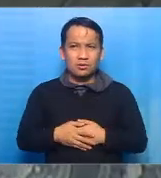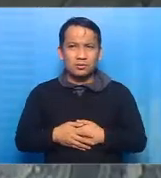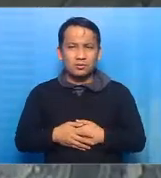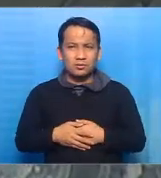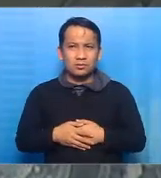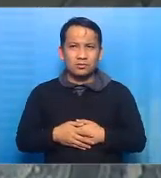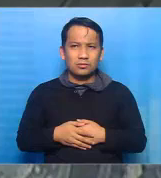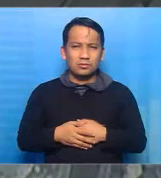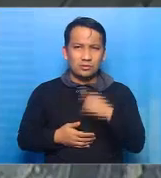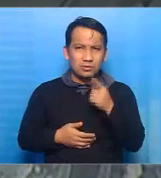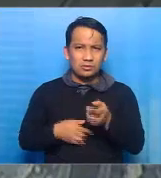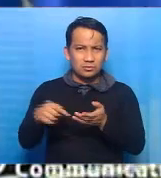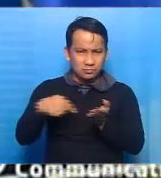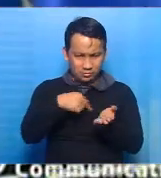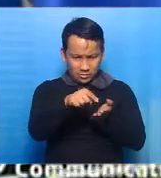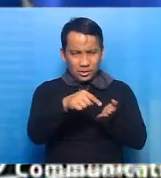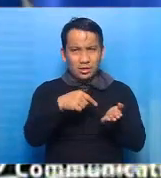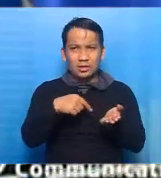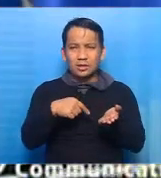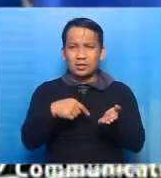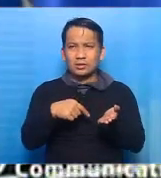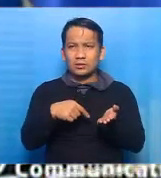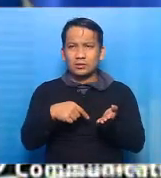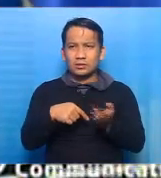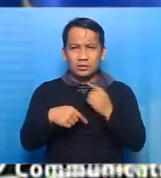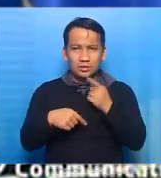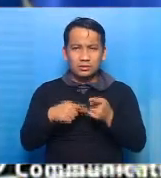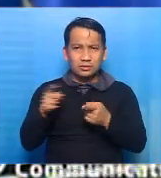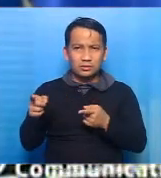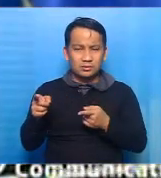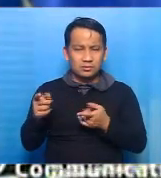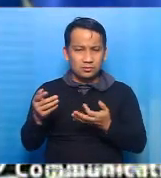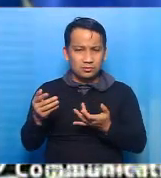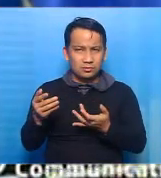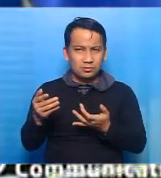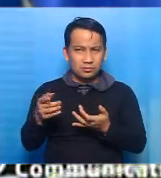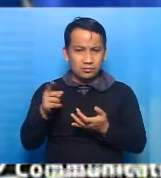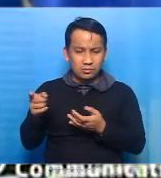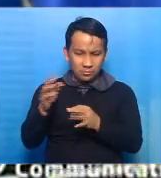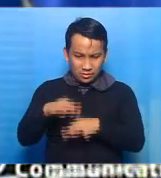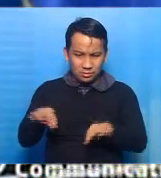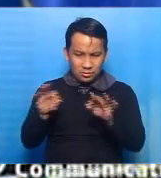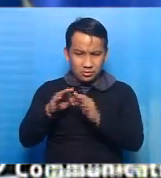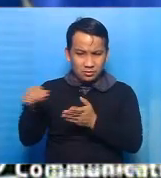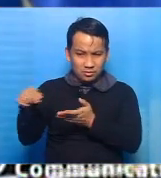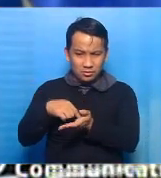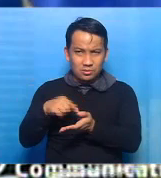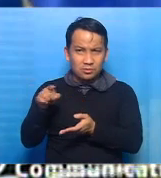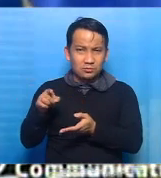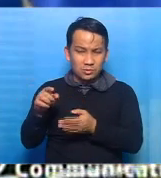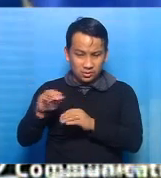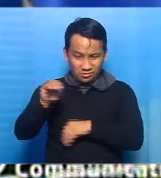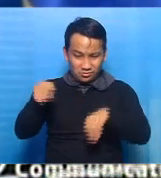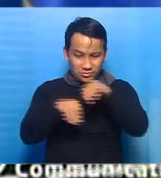Tayo kumain, bayad tayo. If by unfortunate chance, you become the